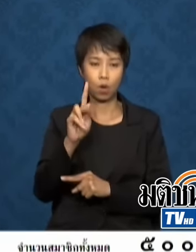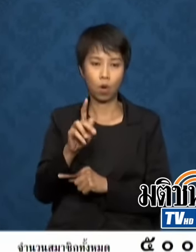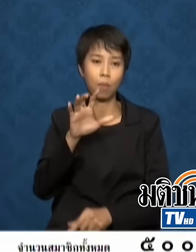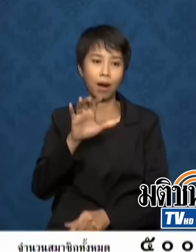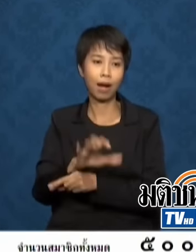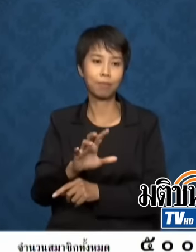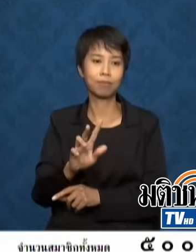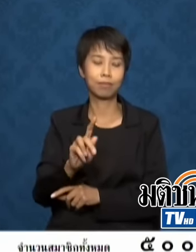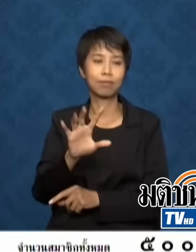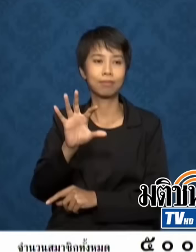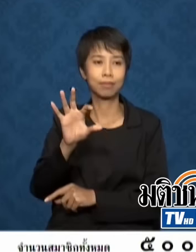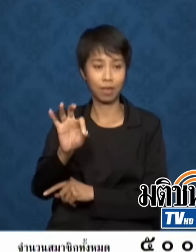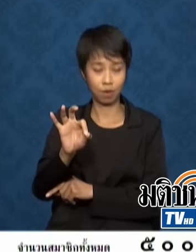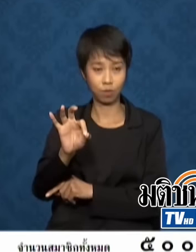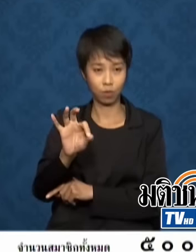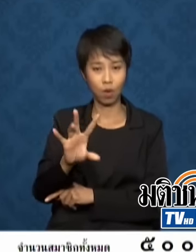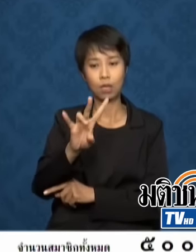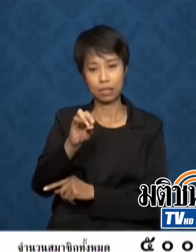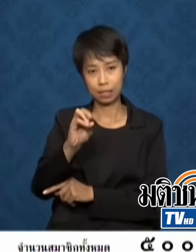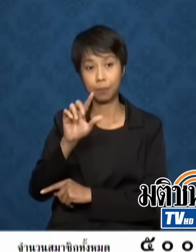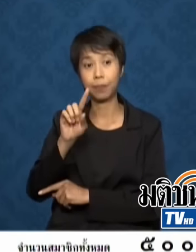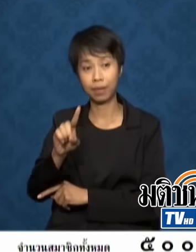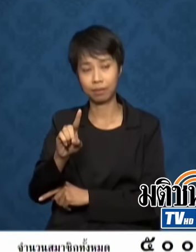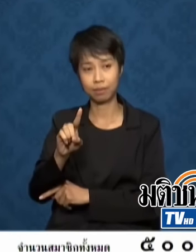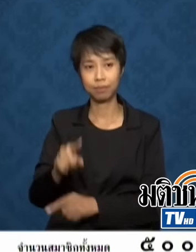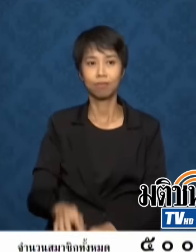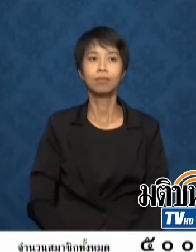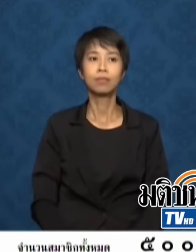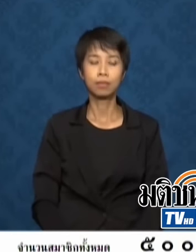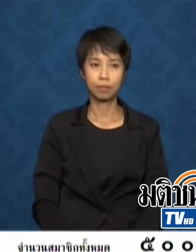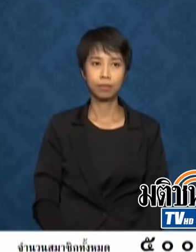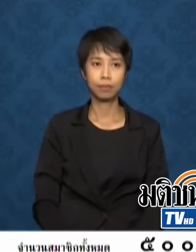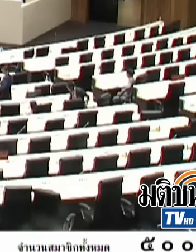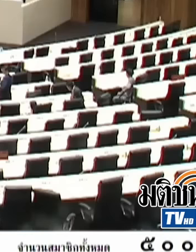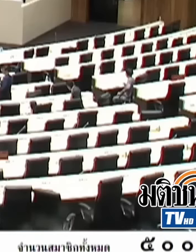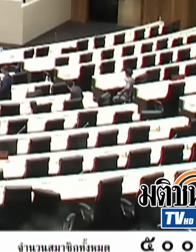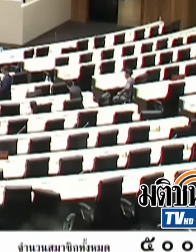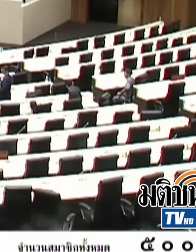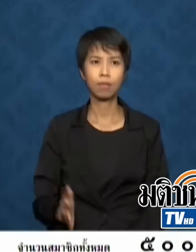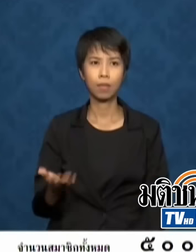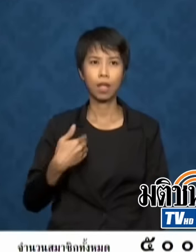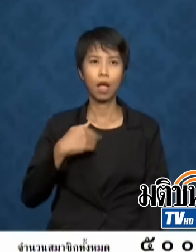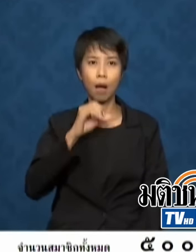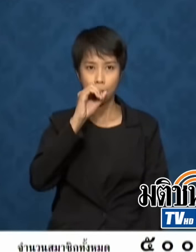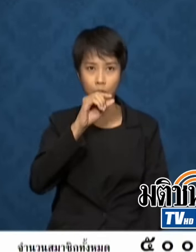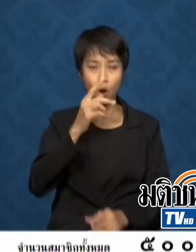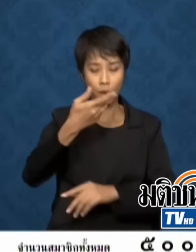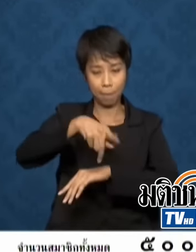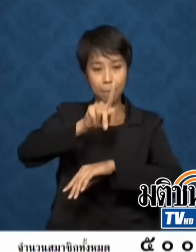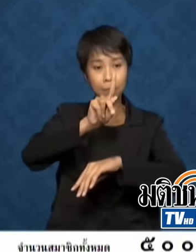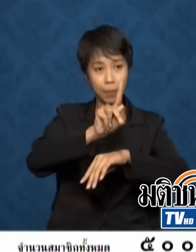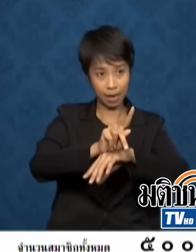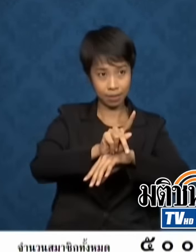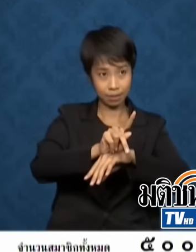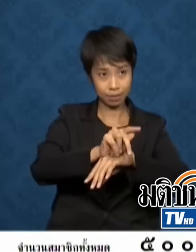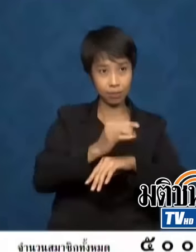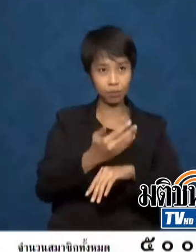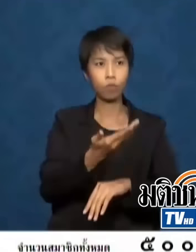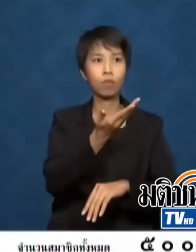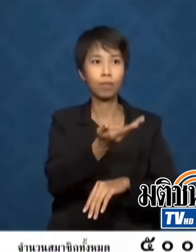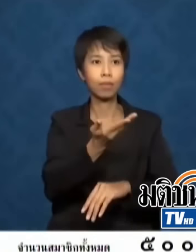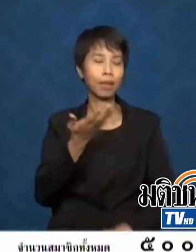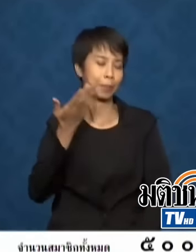9ข้อ71ที่จะบอกท่านประธานว่ากระทู้ที่ท่านประธาน